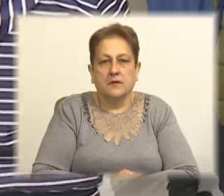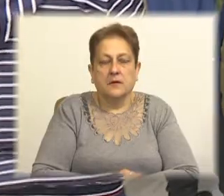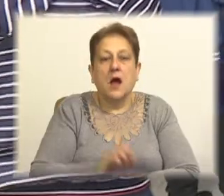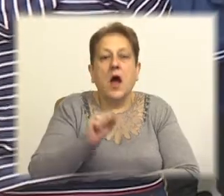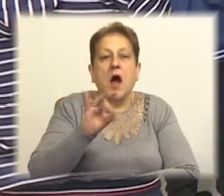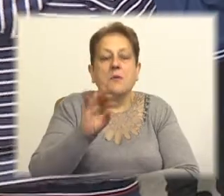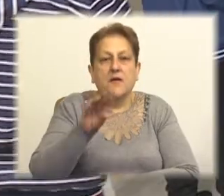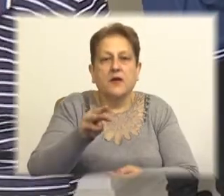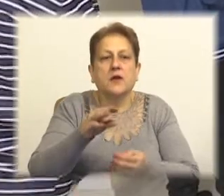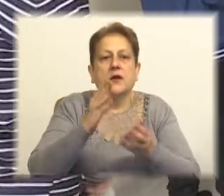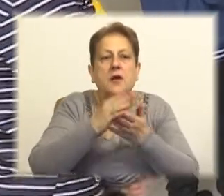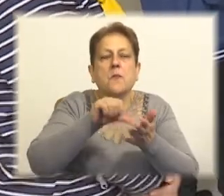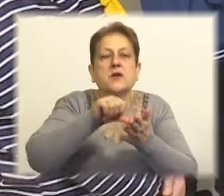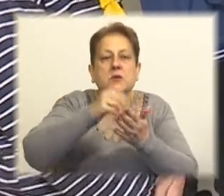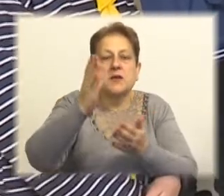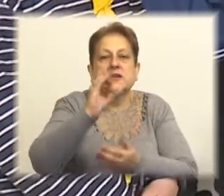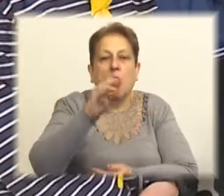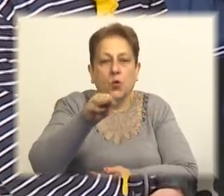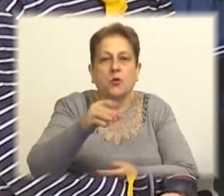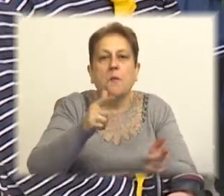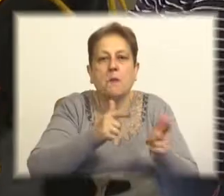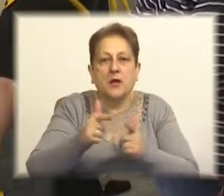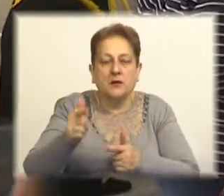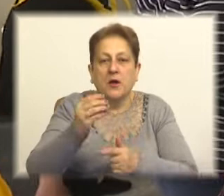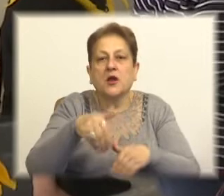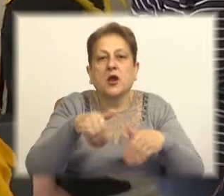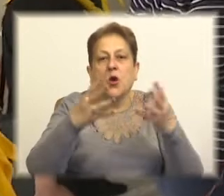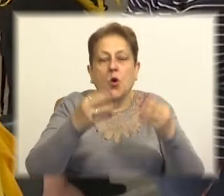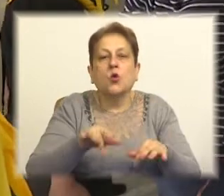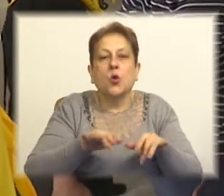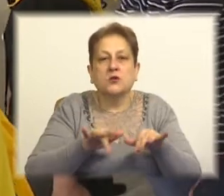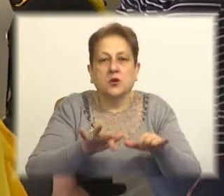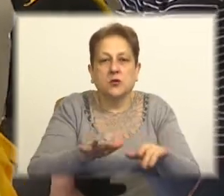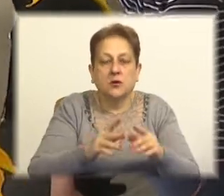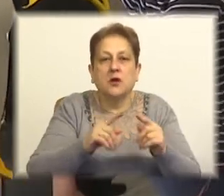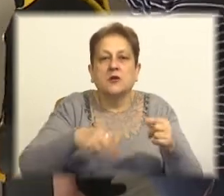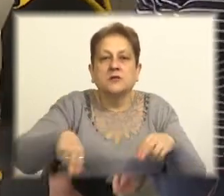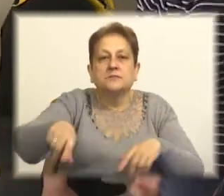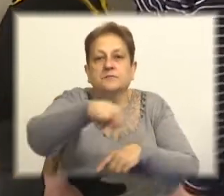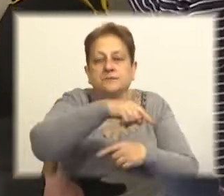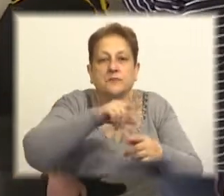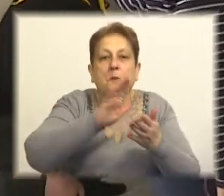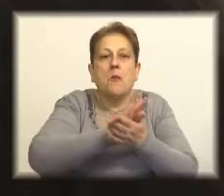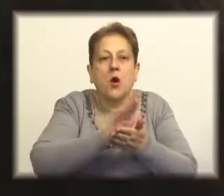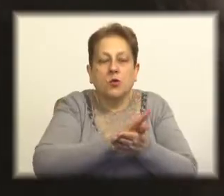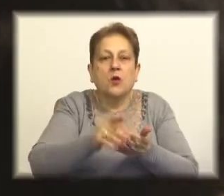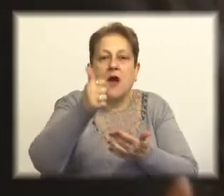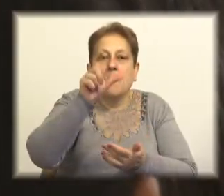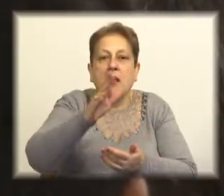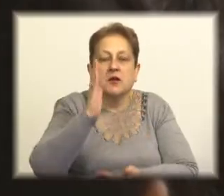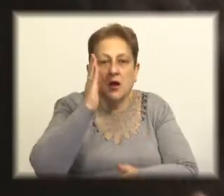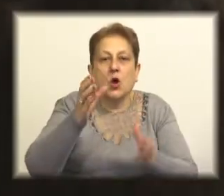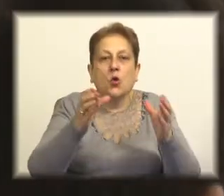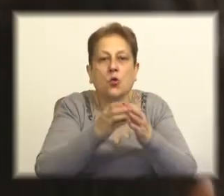Արմավիրի Վարդան Փախշյան մասնաճյուղի սկաուտներն են պատրաստվում են կիրակի օրվա գործունեությանը։ Շրջակա միջավայրի մաքրությունը լավ մարդ դառնալու